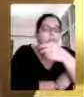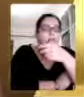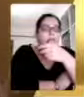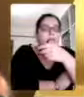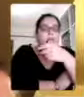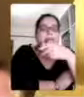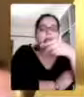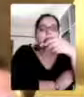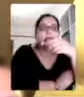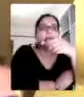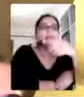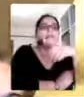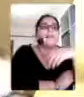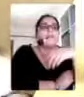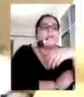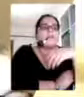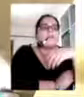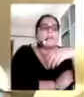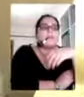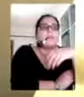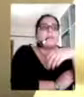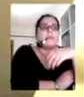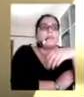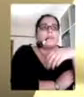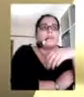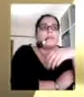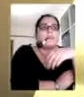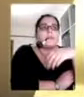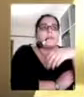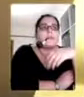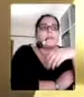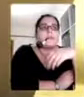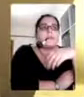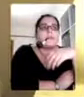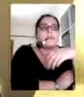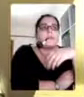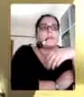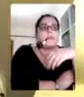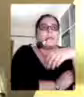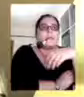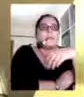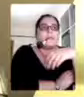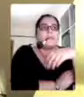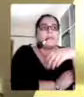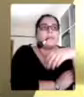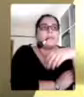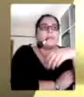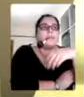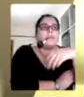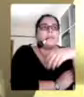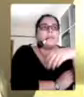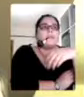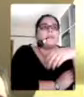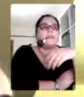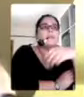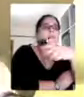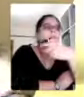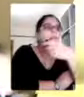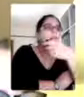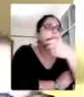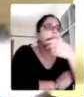en iyisi, en iyi metot budur saklamak için. Ama tabii şey bunun içine koyduktan sonra öyle 2 günde bir, 3 günde bir falan açmamak